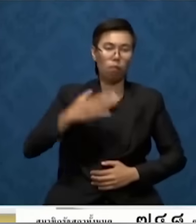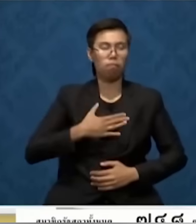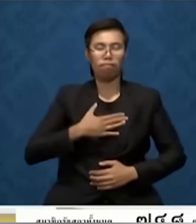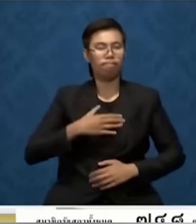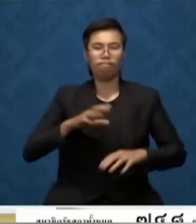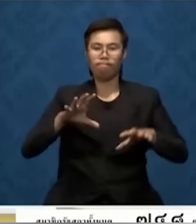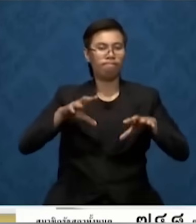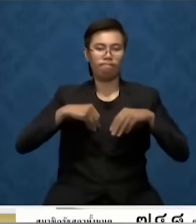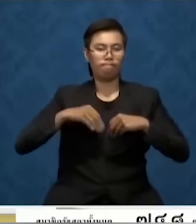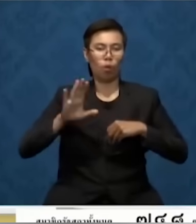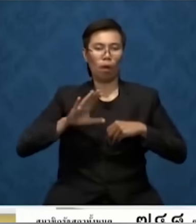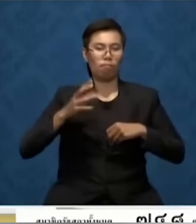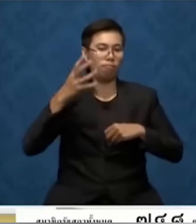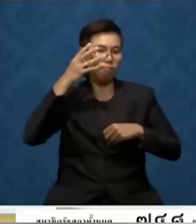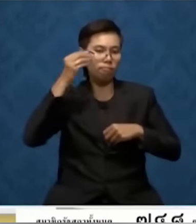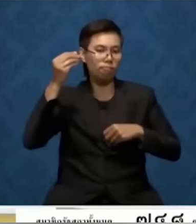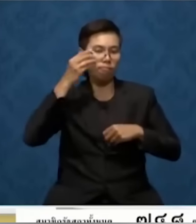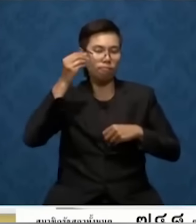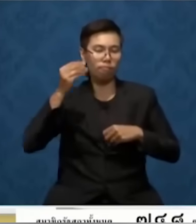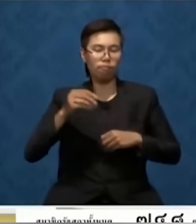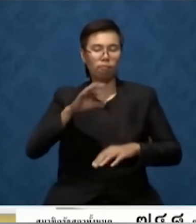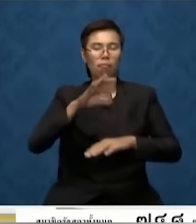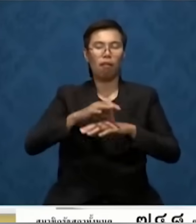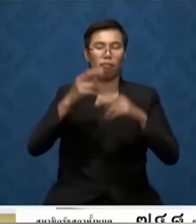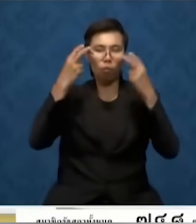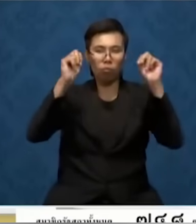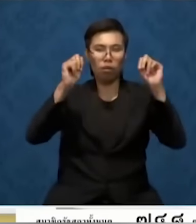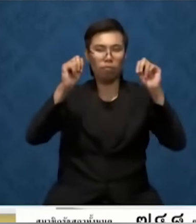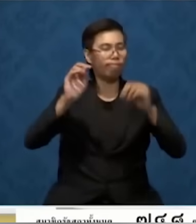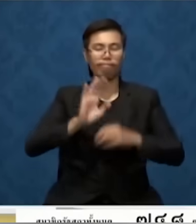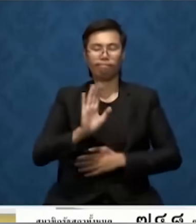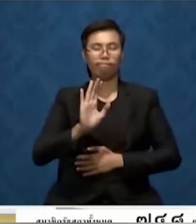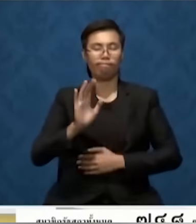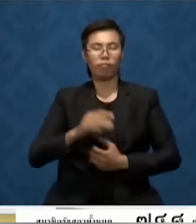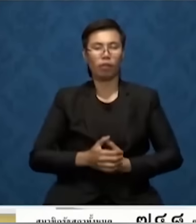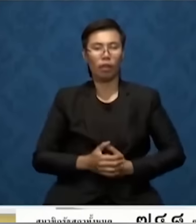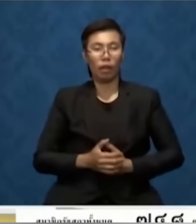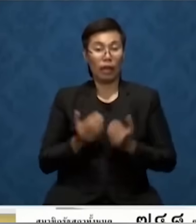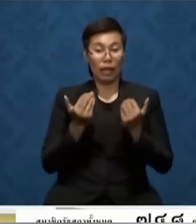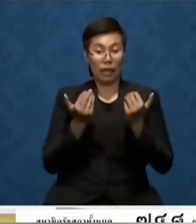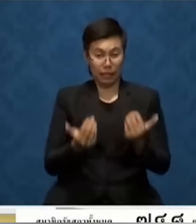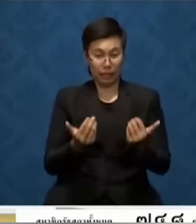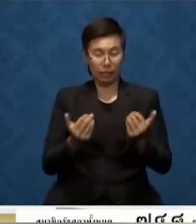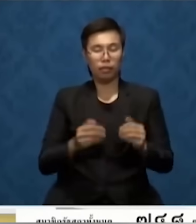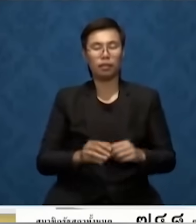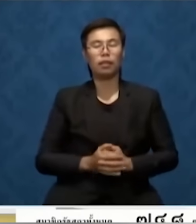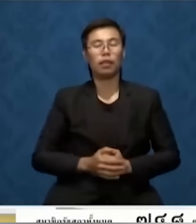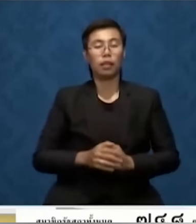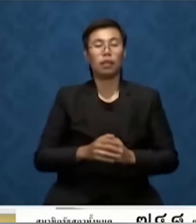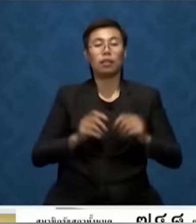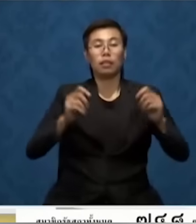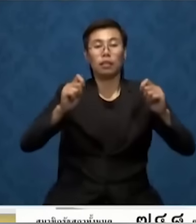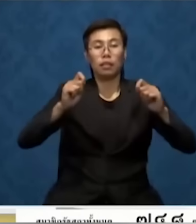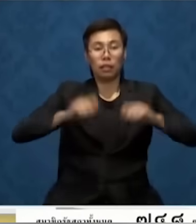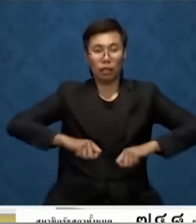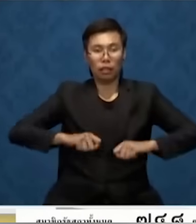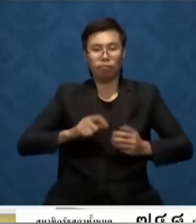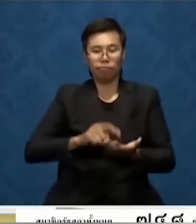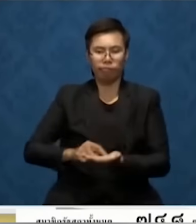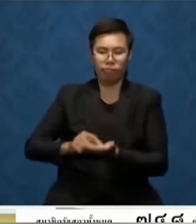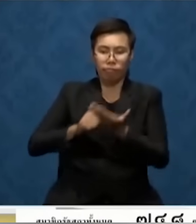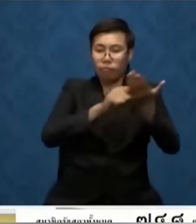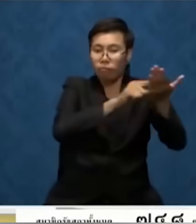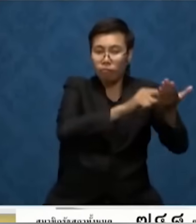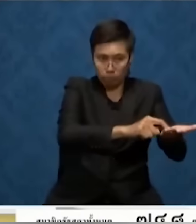รัตน์มาดำรงตำแหน่งนายกรัฐมนตรีแล้วครั้งนี้ก็เห็นว่ายัตติที่เสนอเข้ามานั้นเ